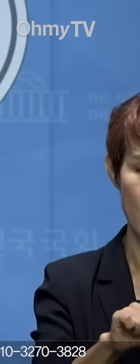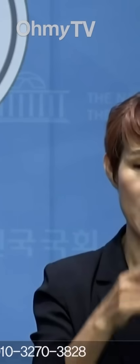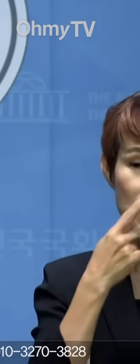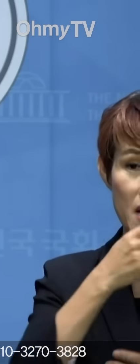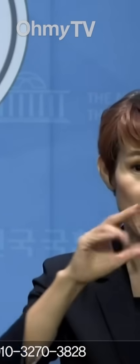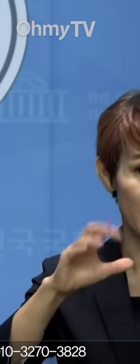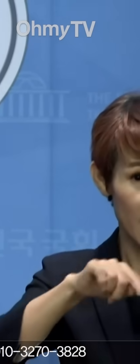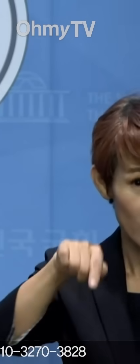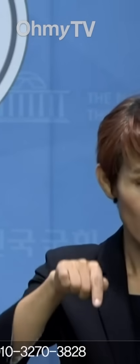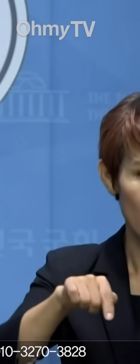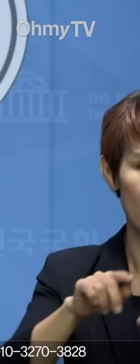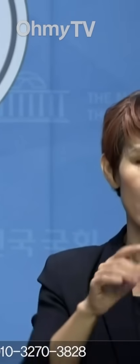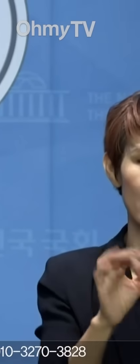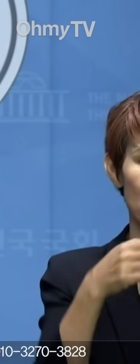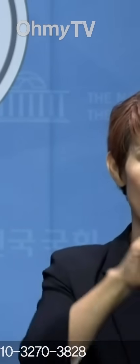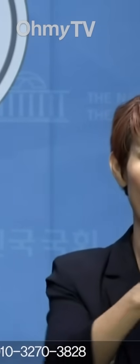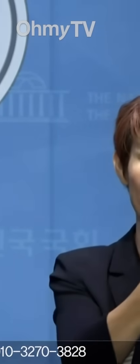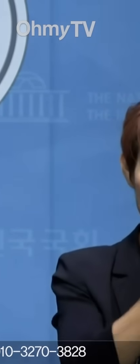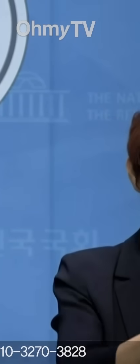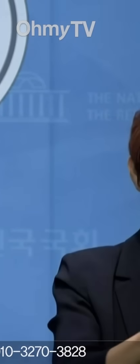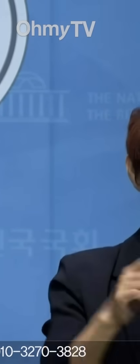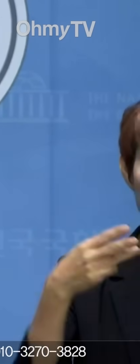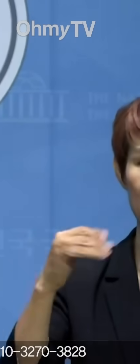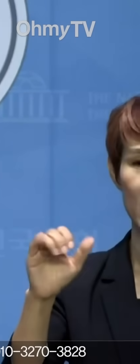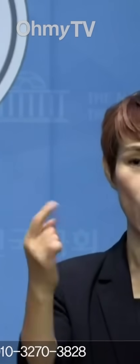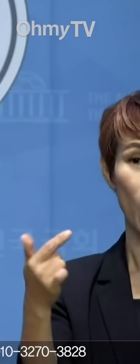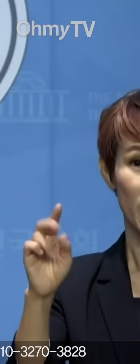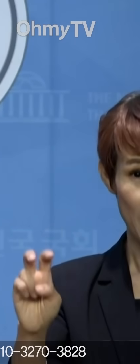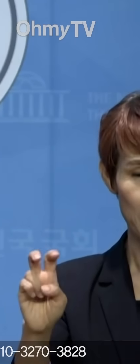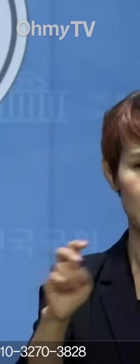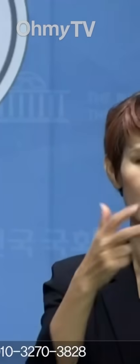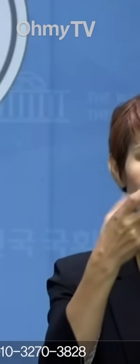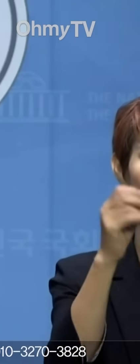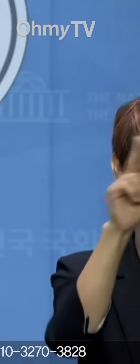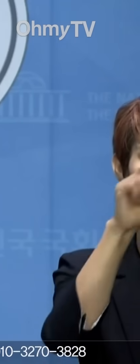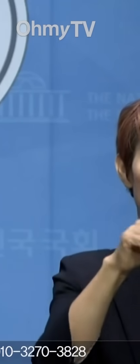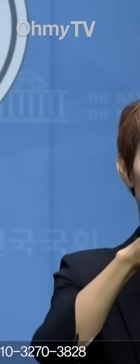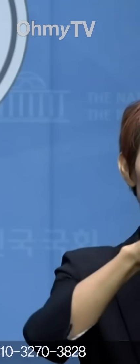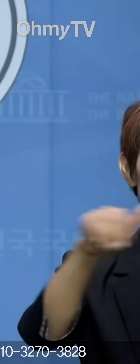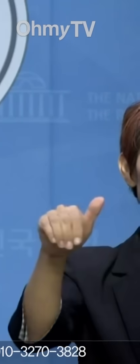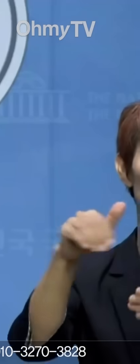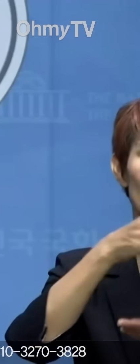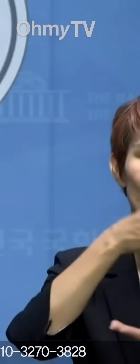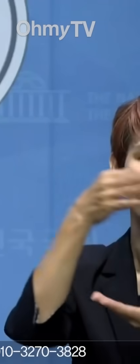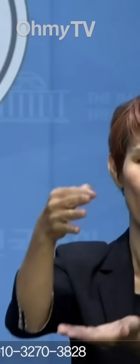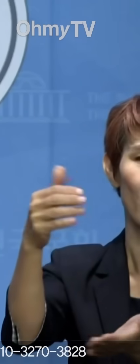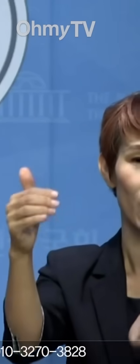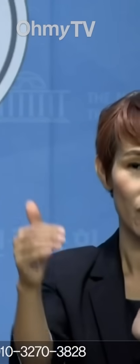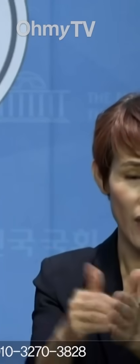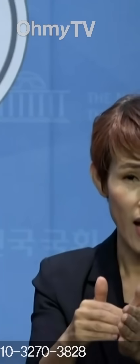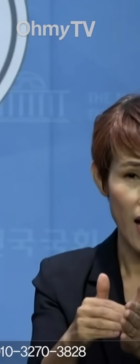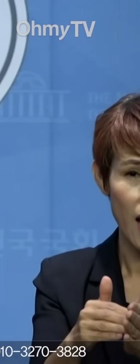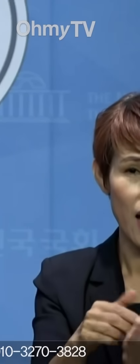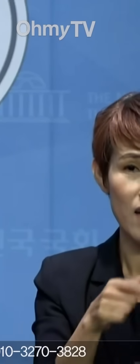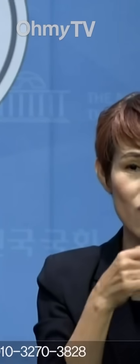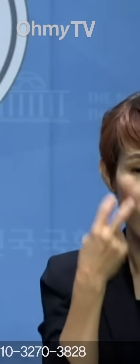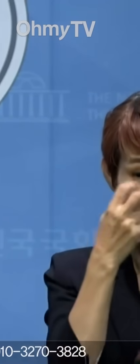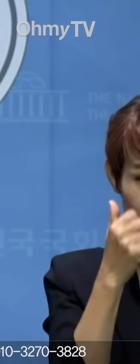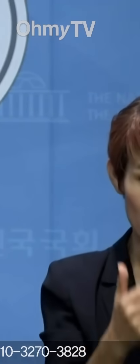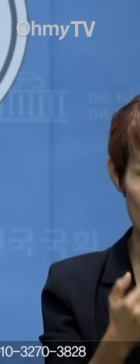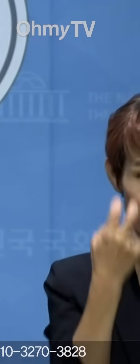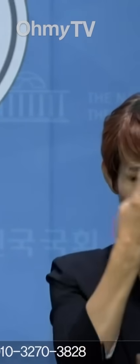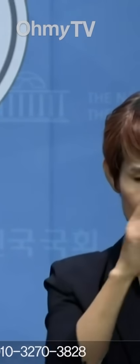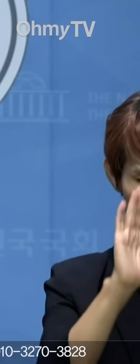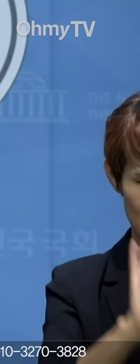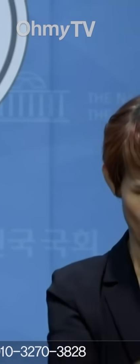마닐라에서 김성태가 리호남에게 70만 달러를 줬다라는 수원지검의 수사가